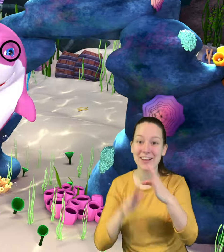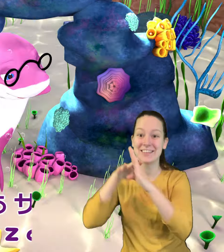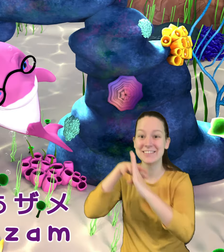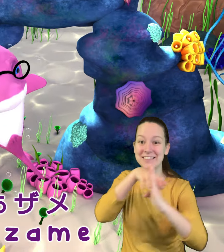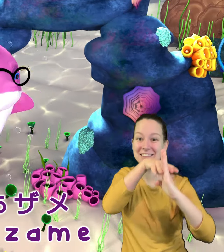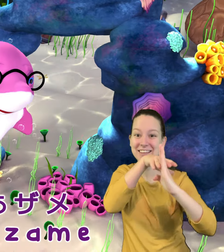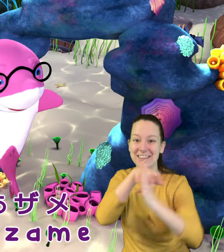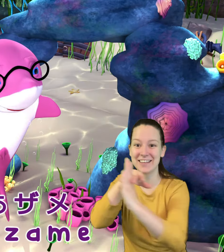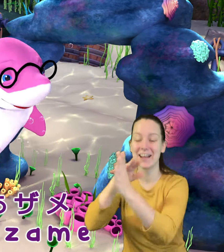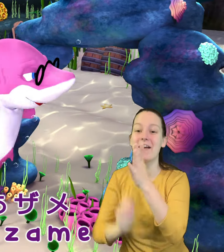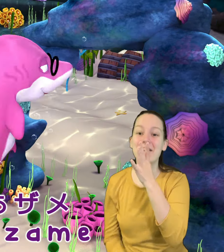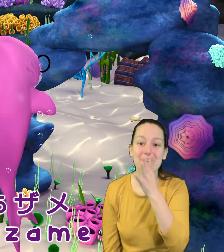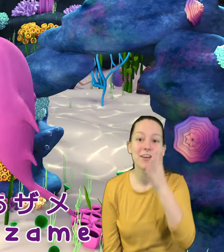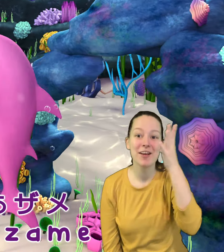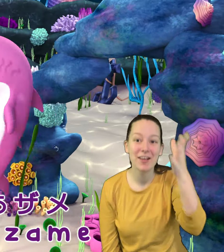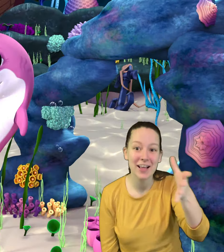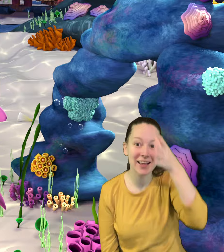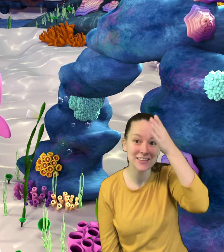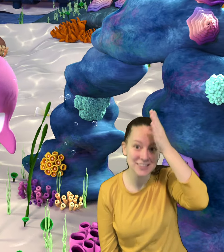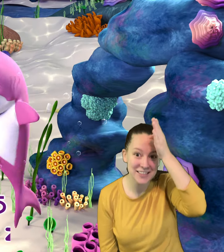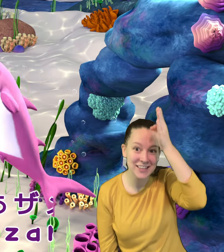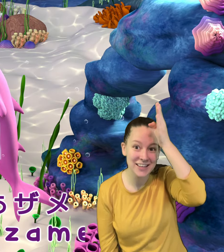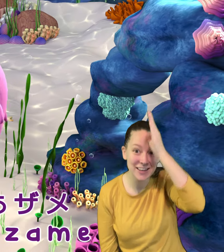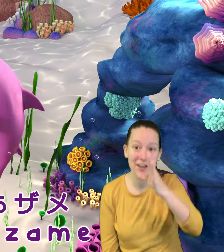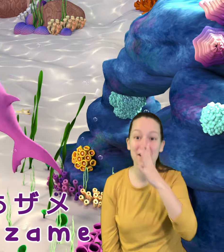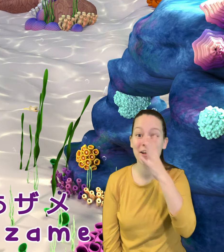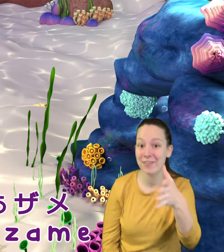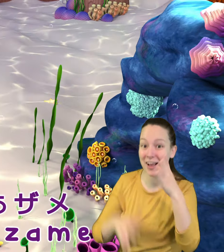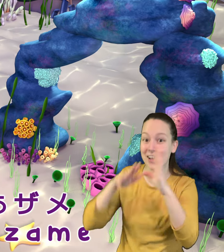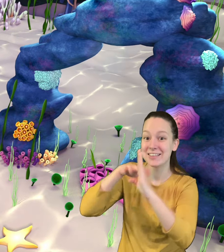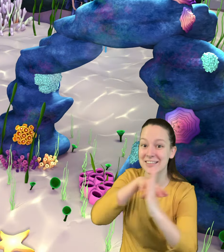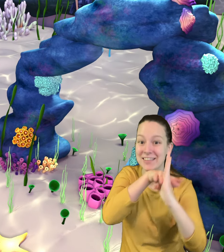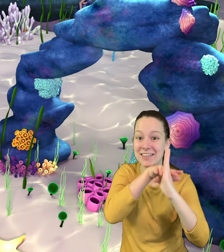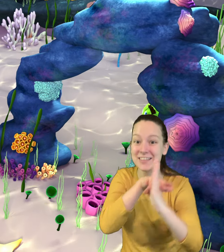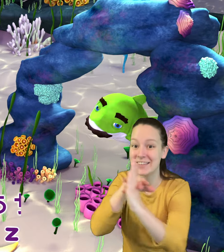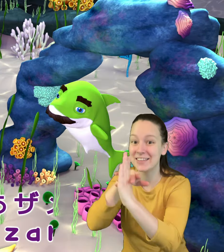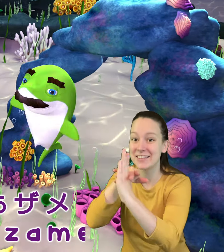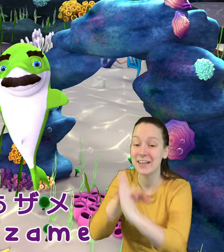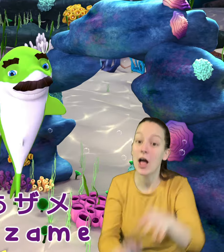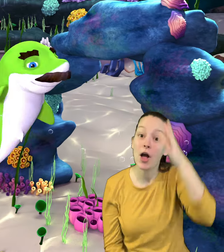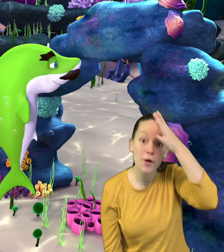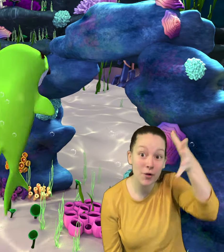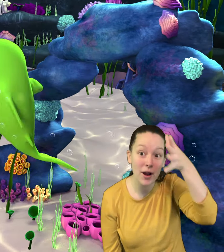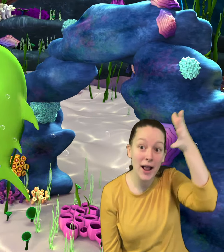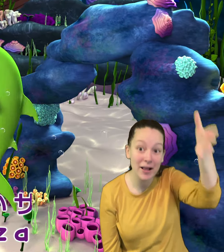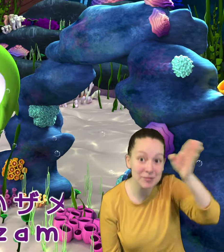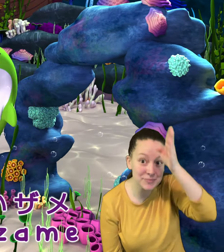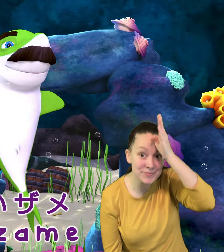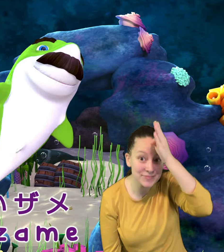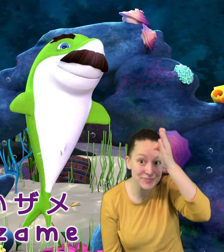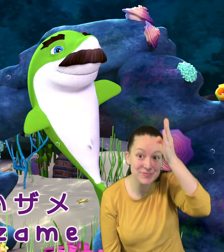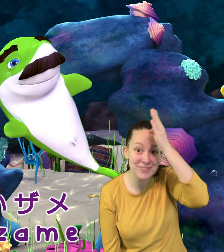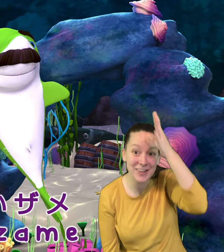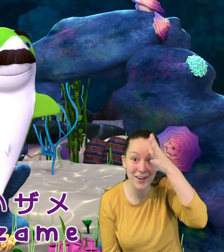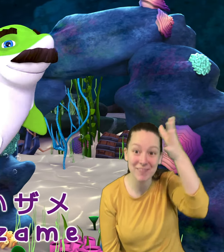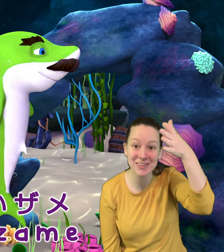おばザメトゥおばザメおばザメおじ